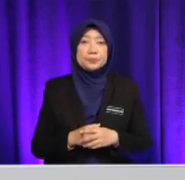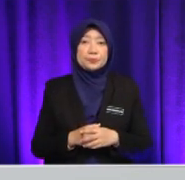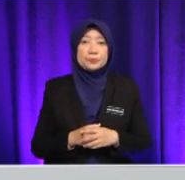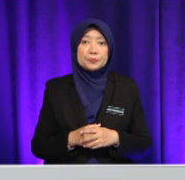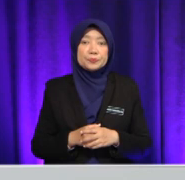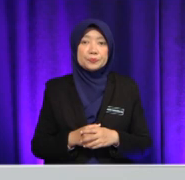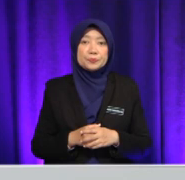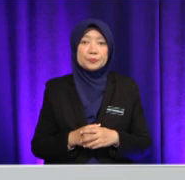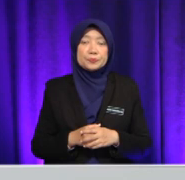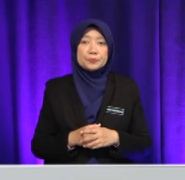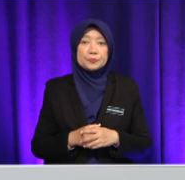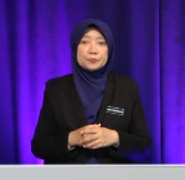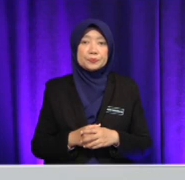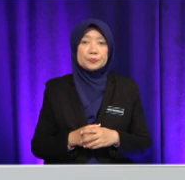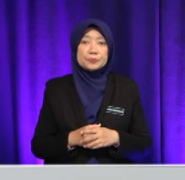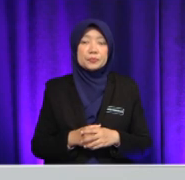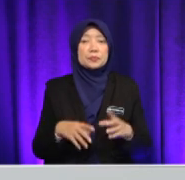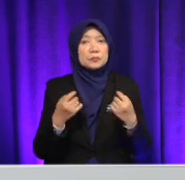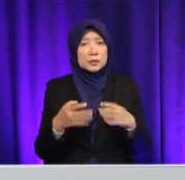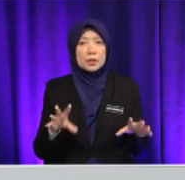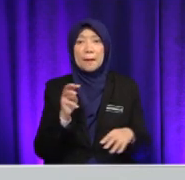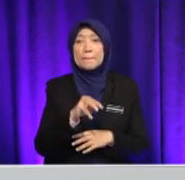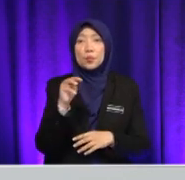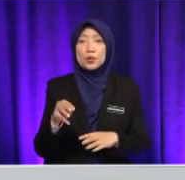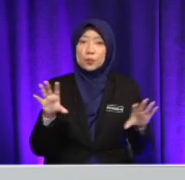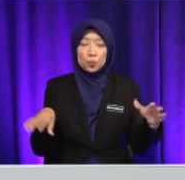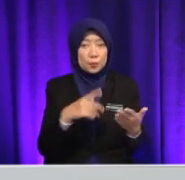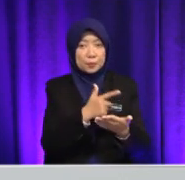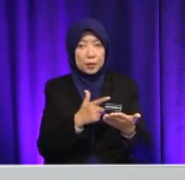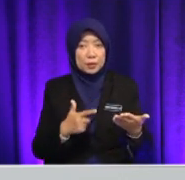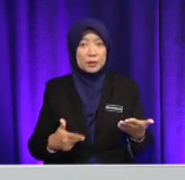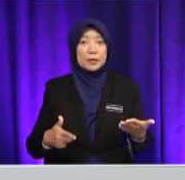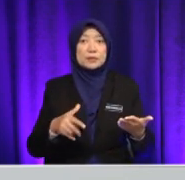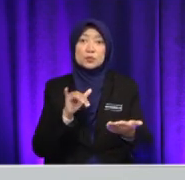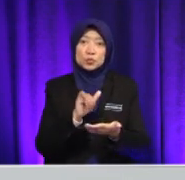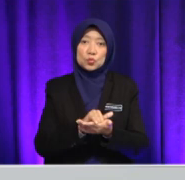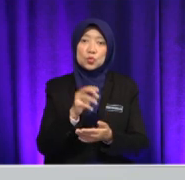komputer Oke setelah murid membuat larangan tersebut